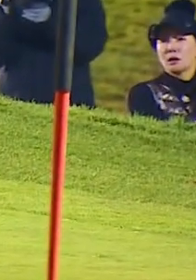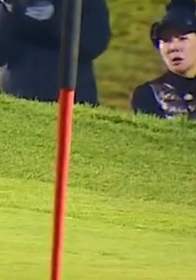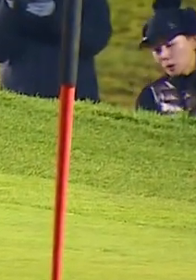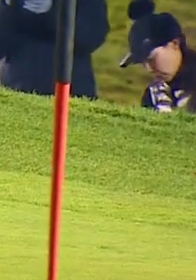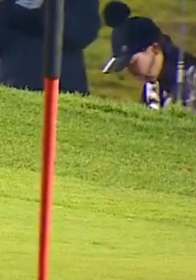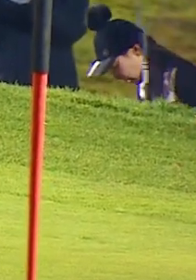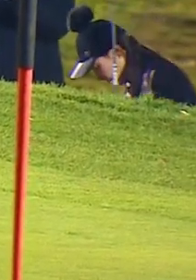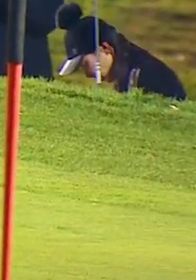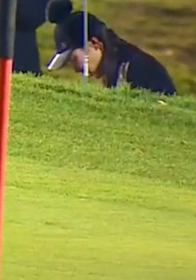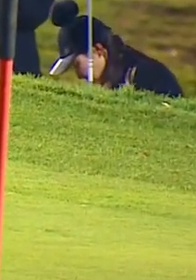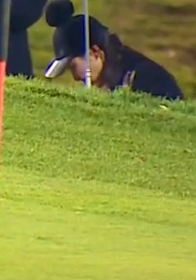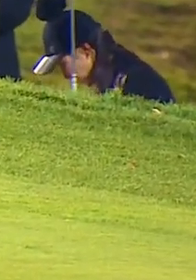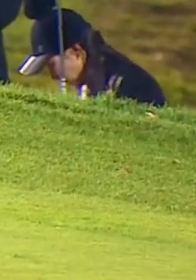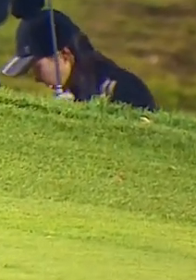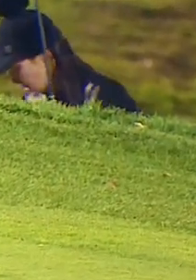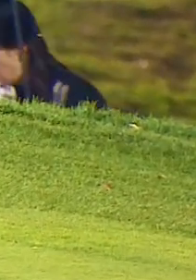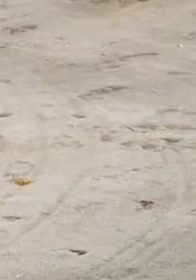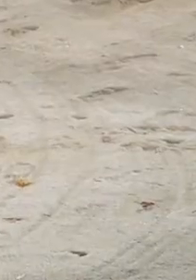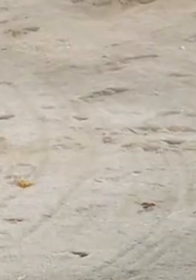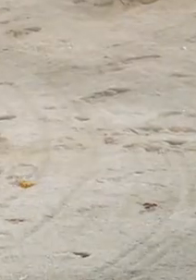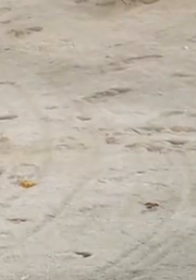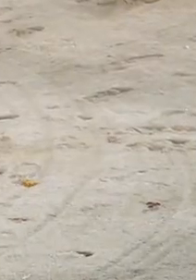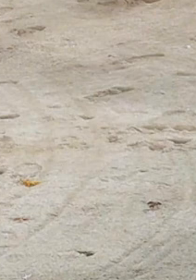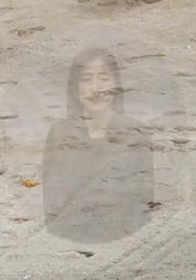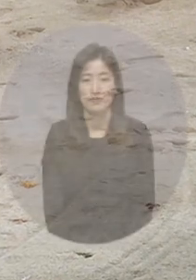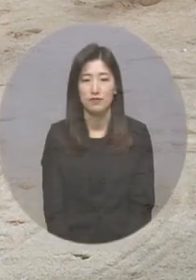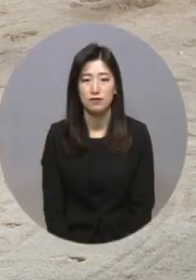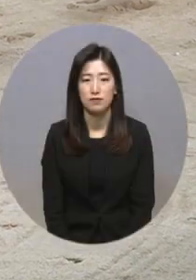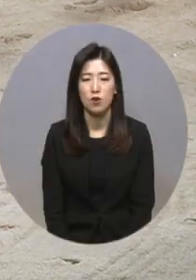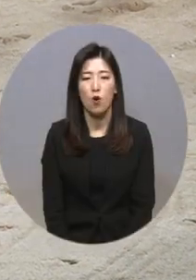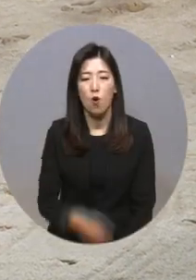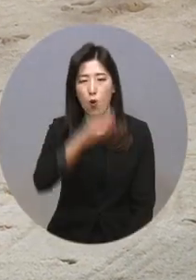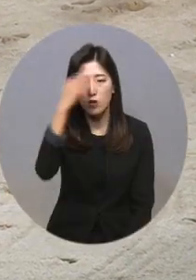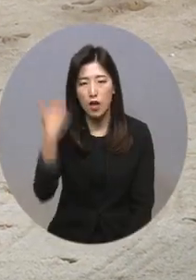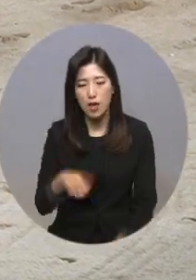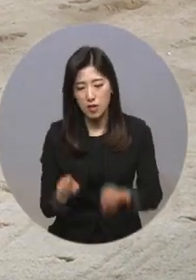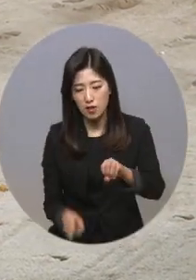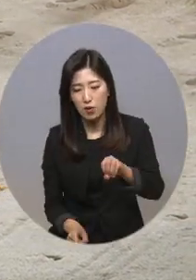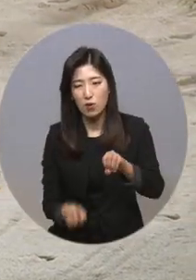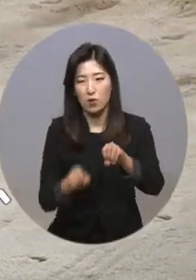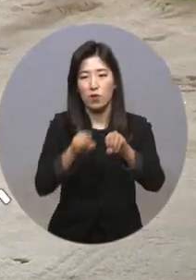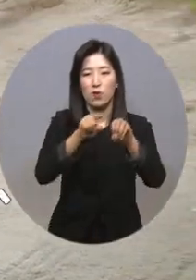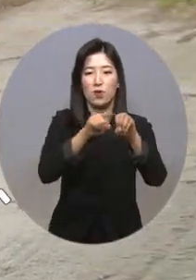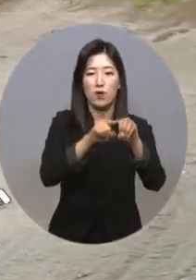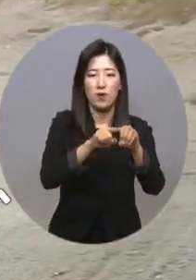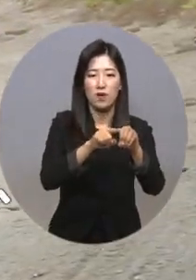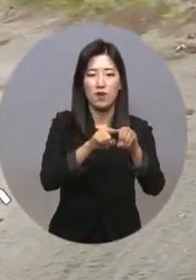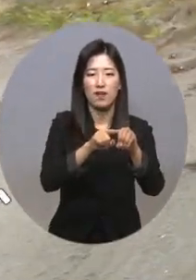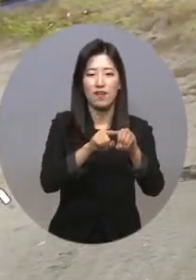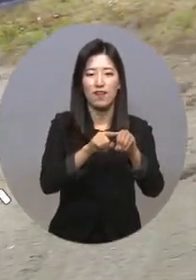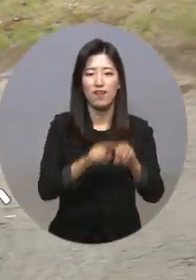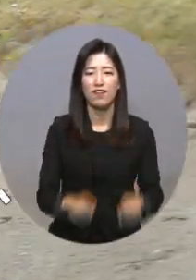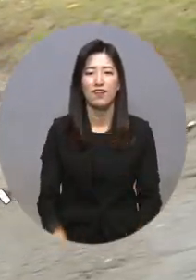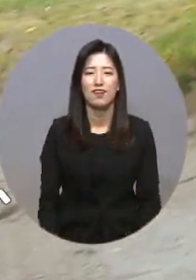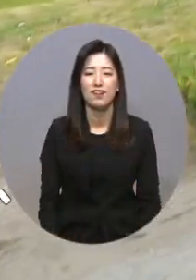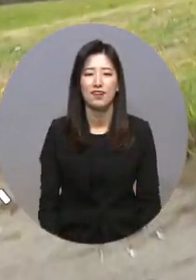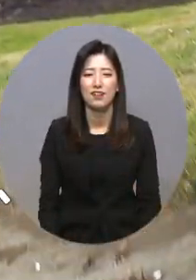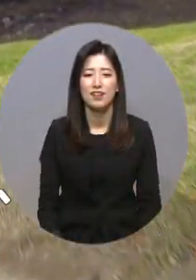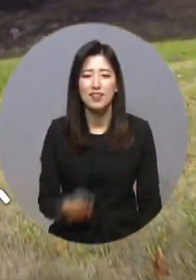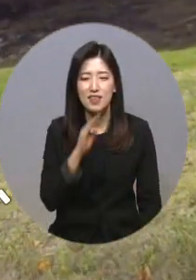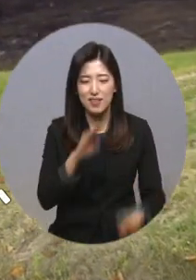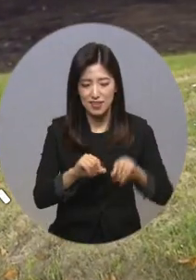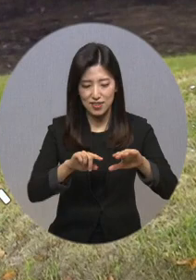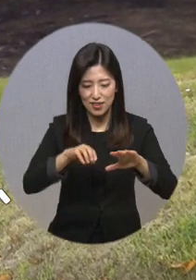오 오 오 오 꼭 n 았다 생각합니다 발랐어요 구멍 진짜 활동에서 했던 또